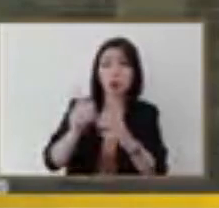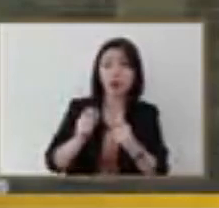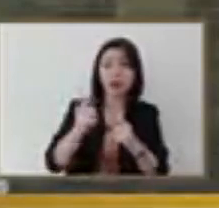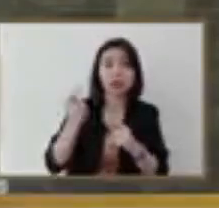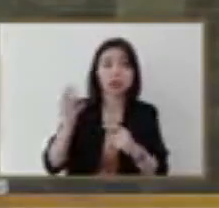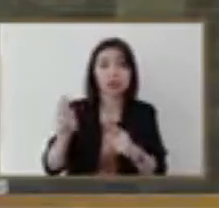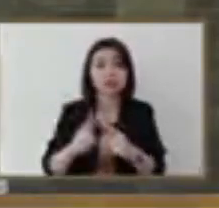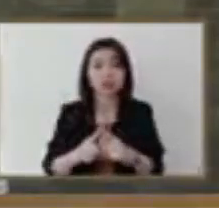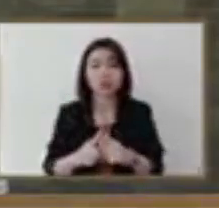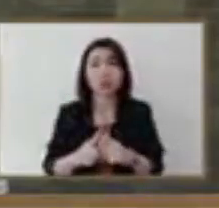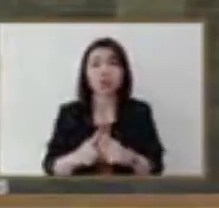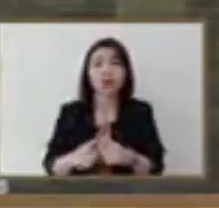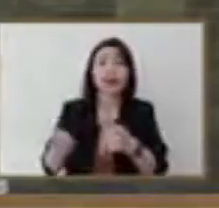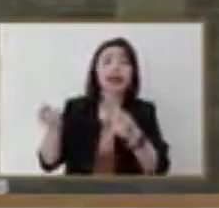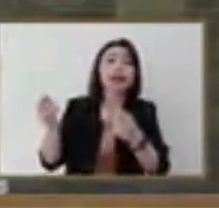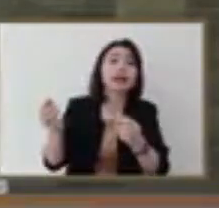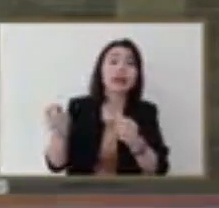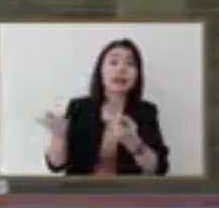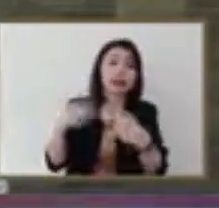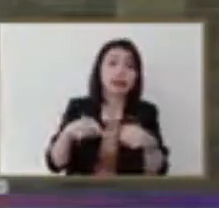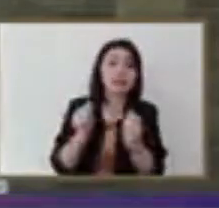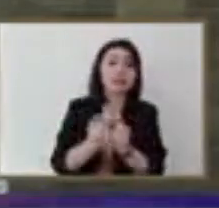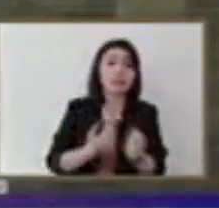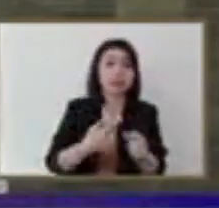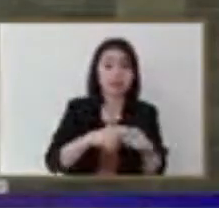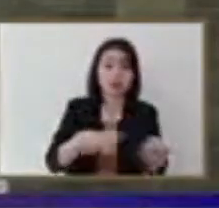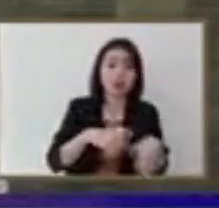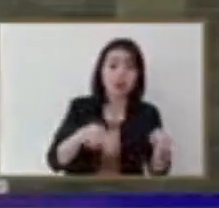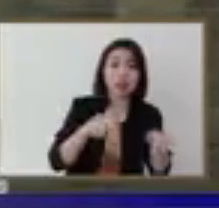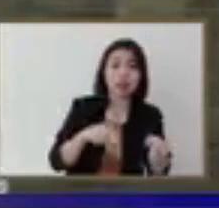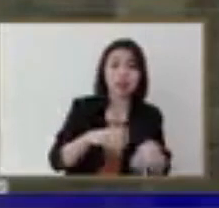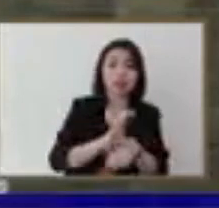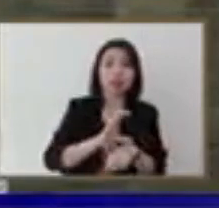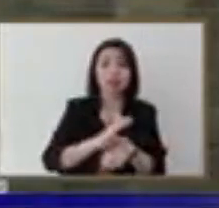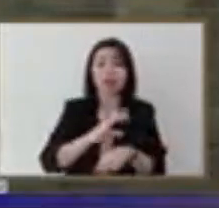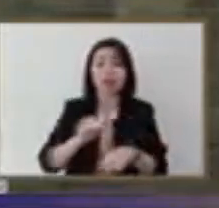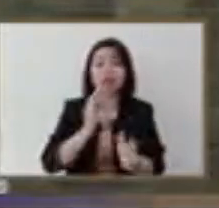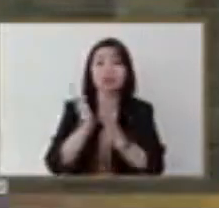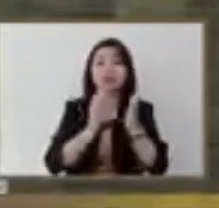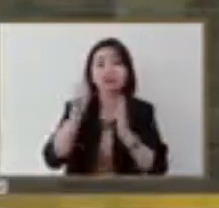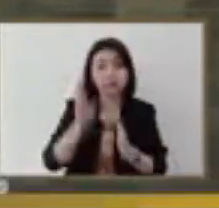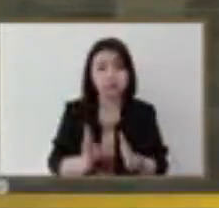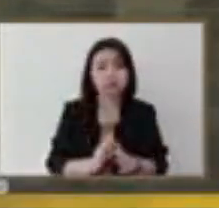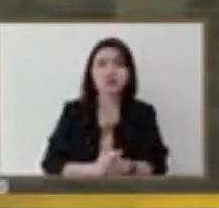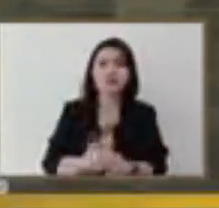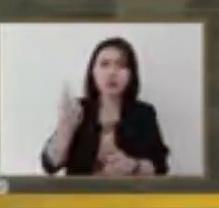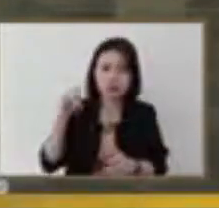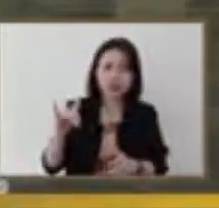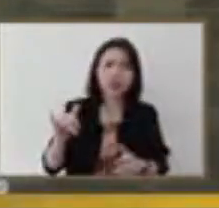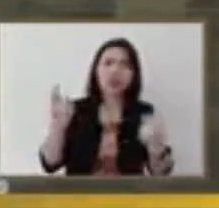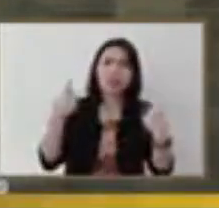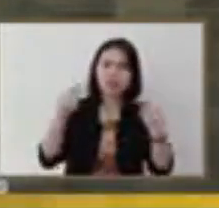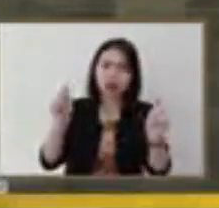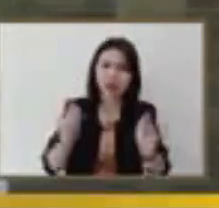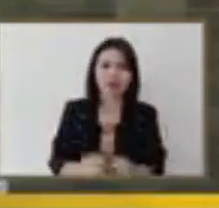mag-stay, mag-work kayo sa kasama ko, lingkod tayo sa Panginoon. Trinay po nila, halos lahat yan ang pamangking